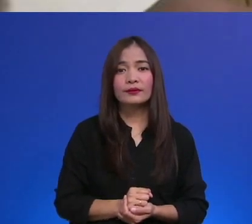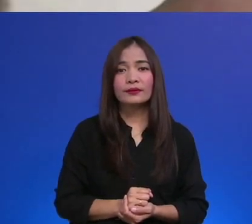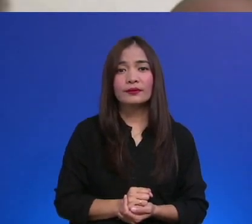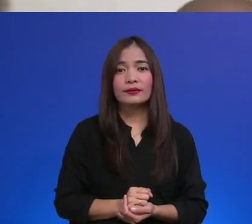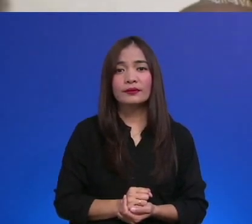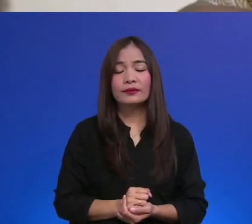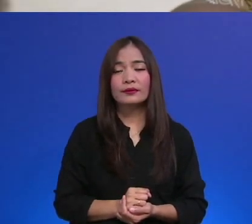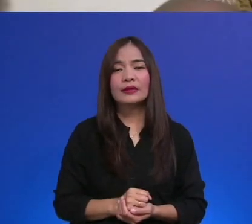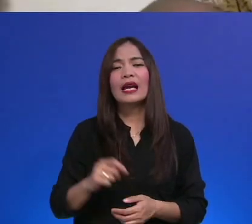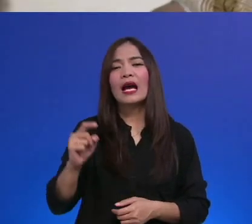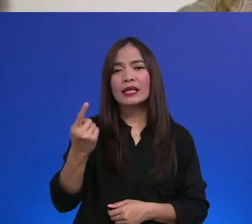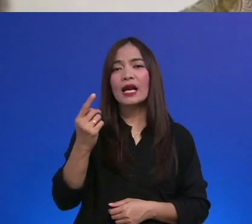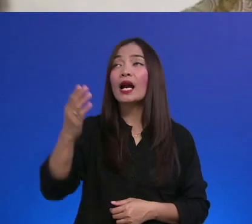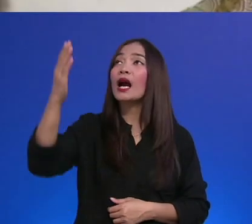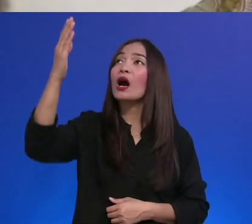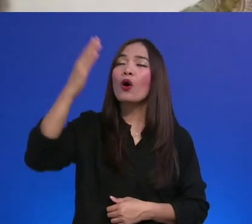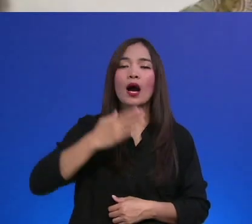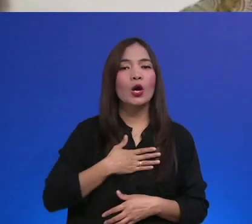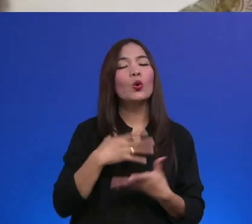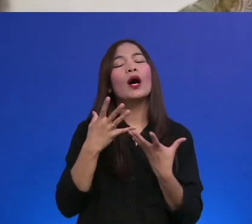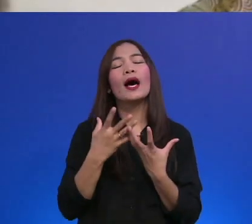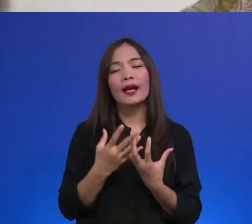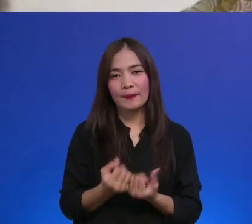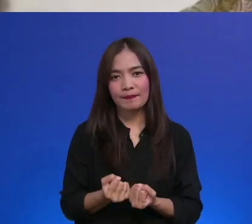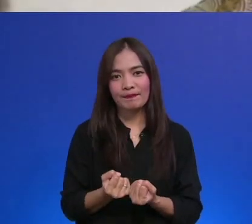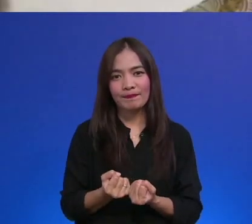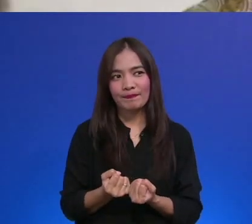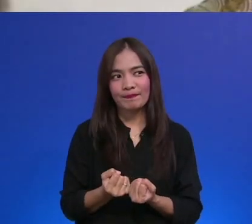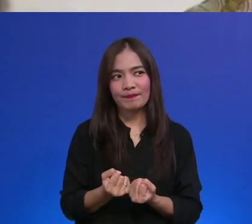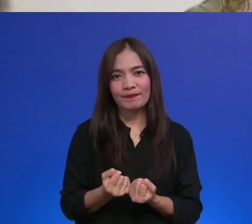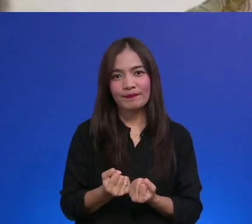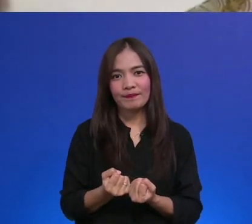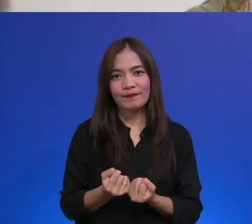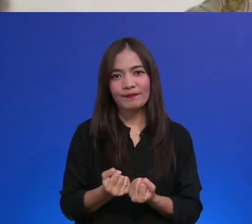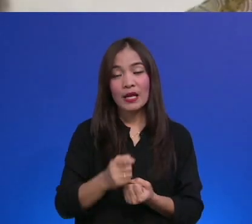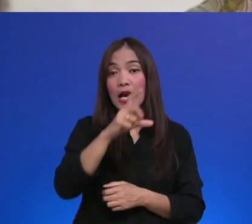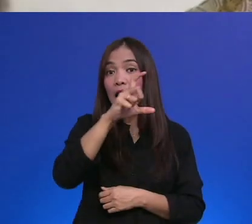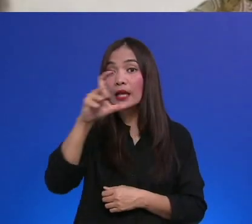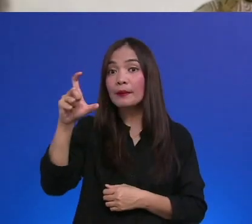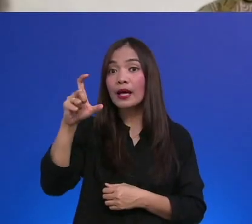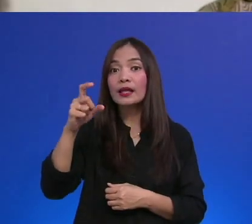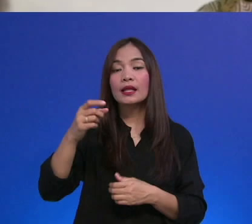jadi Hanya engkau yang kuandalkan Lalu ada kalimat berikutnya